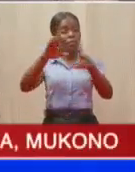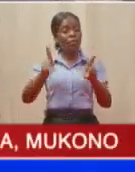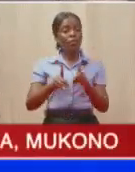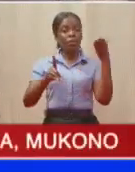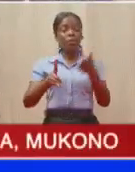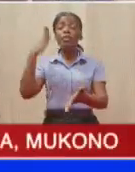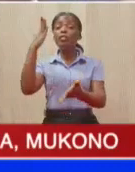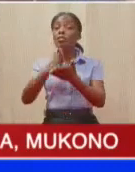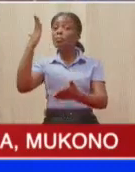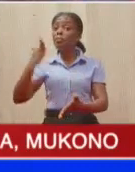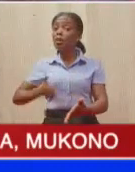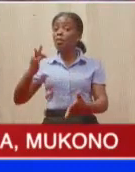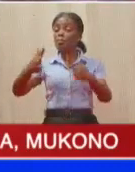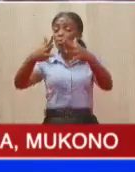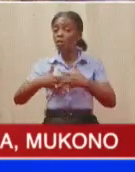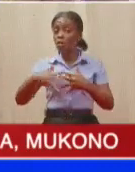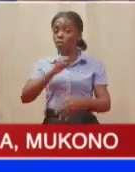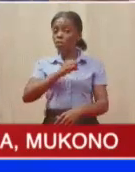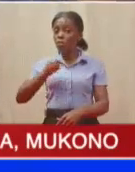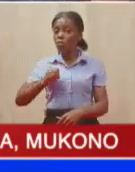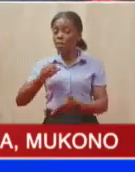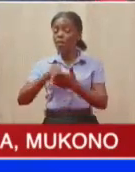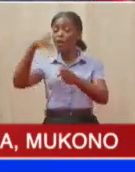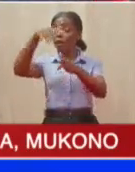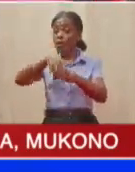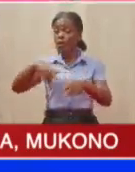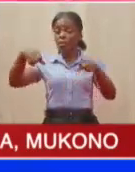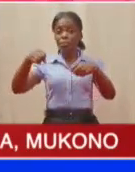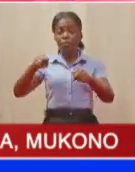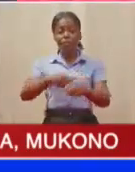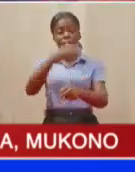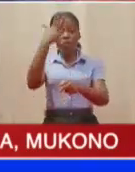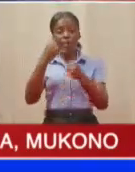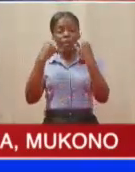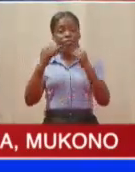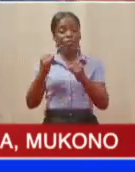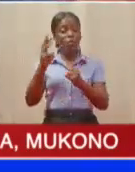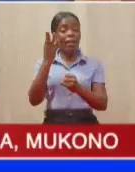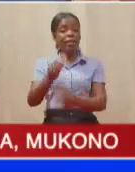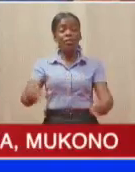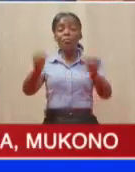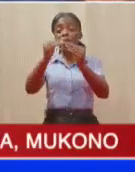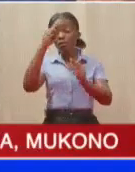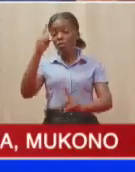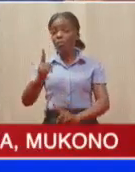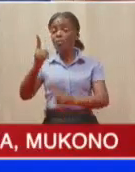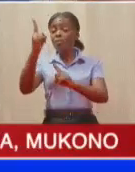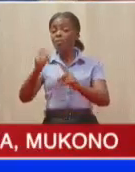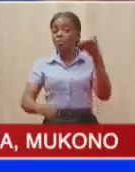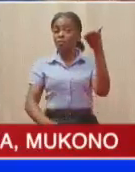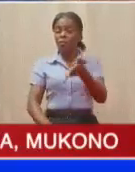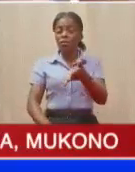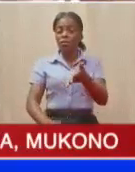kino okukomya omuze ogw'okukwata abakazi be basaabaza. Ono okukola okulabula kuno abadde mu lukiiko lw'ebyokwerinda